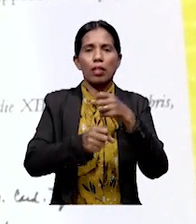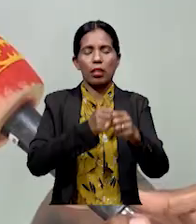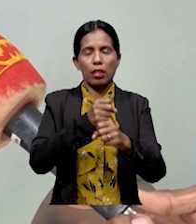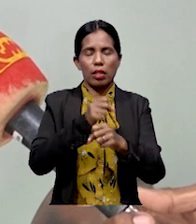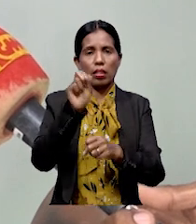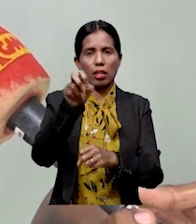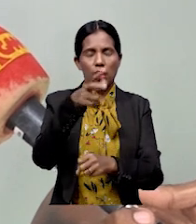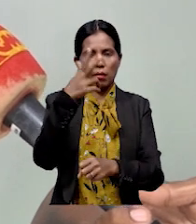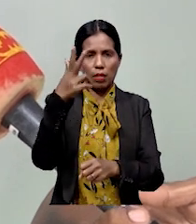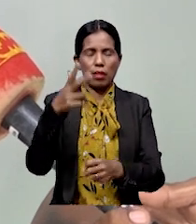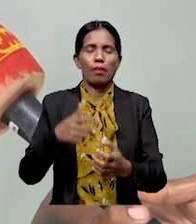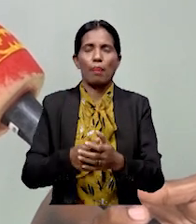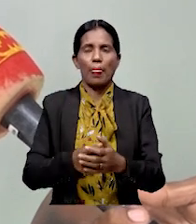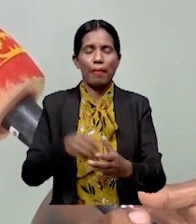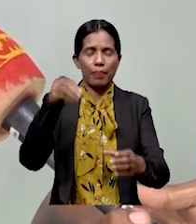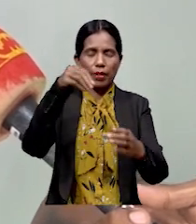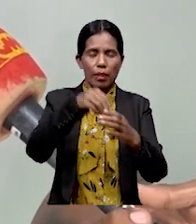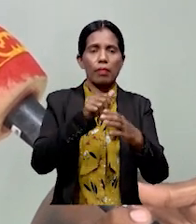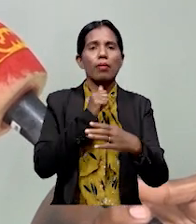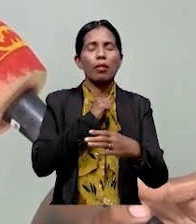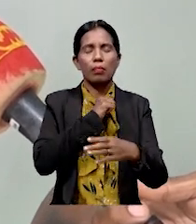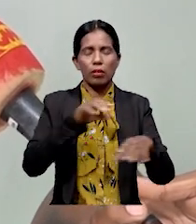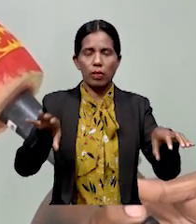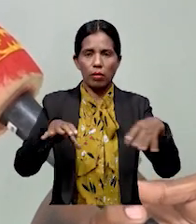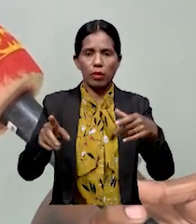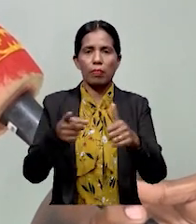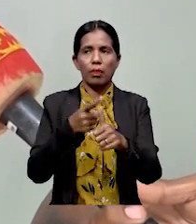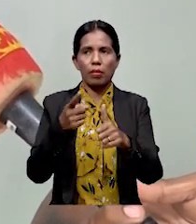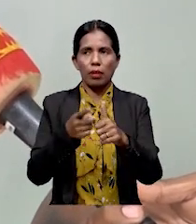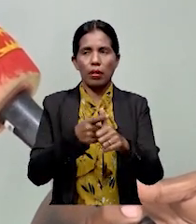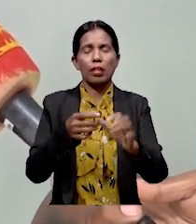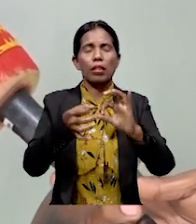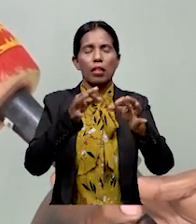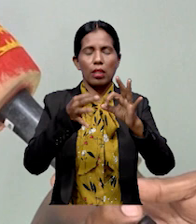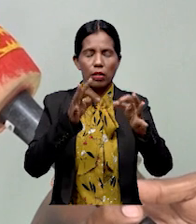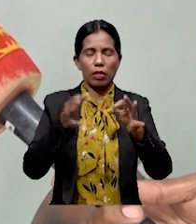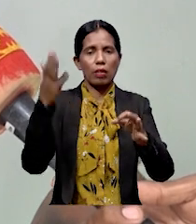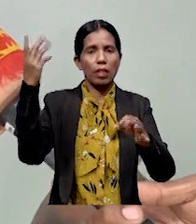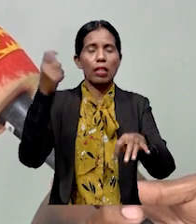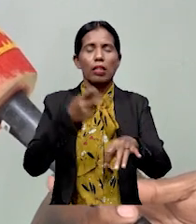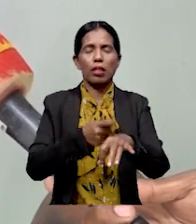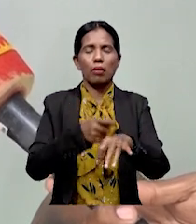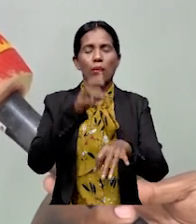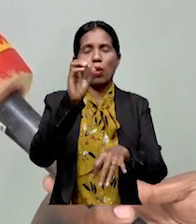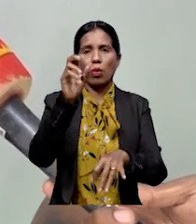tolu. Molok tama seminaru, Padre Bento servisu uluk hanesan tradutor durante misaun unu